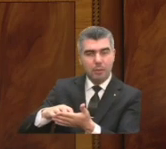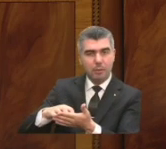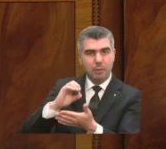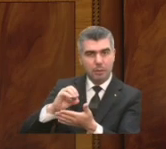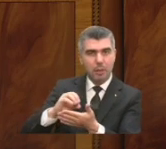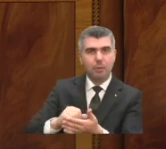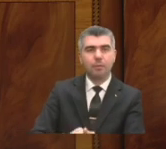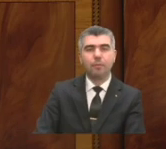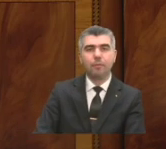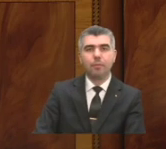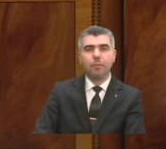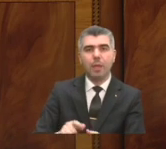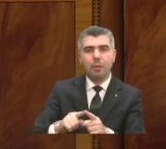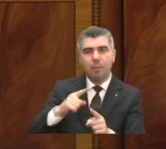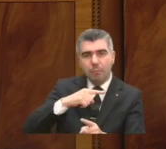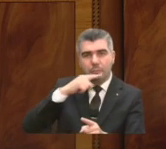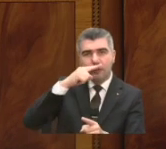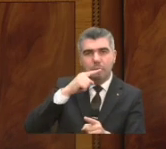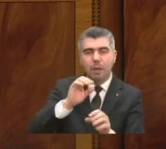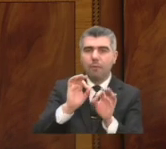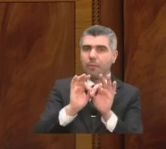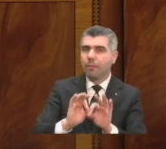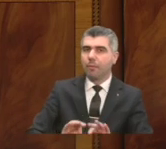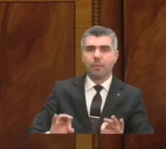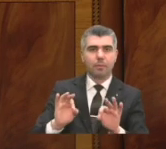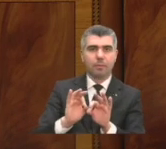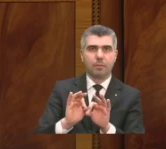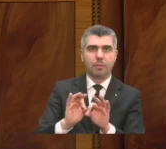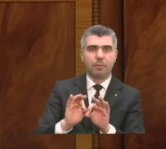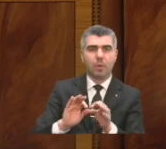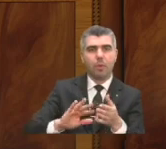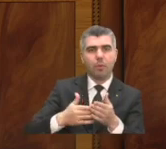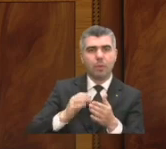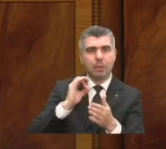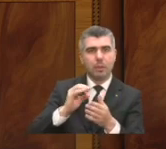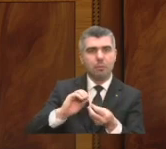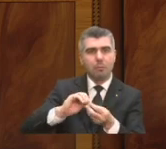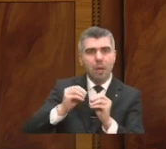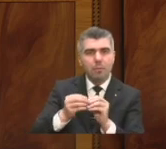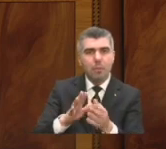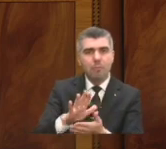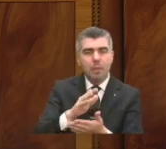لليد والتعالي تحت مبررات ومغالطات وأكاذيب. وشكراً.